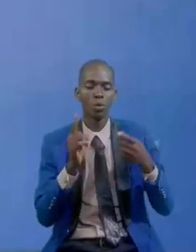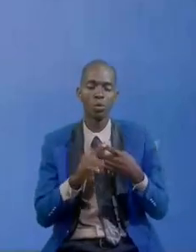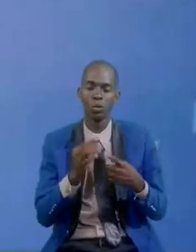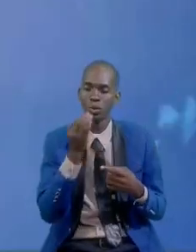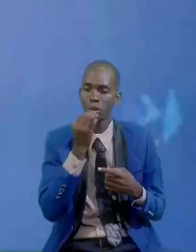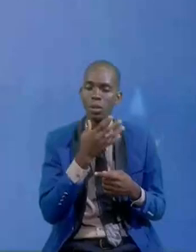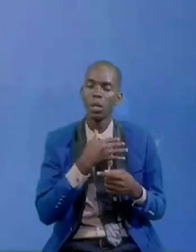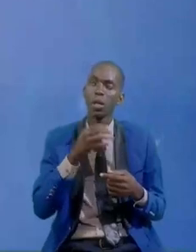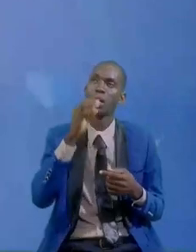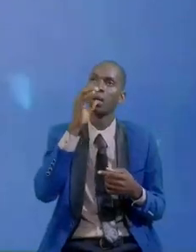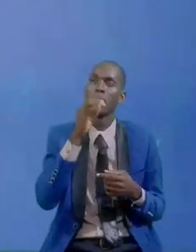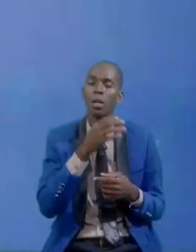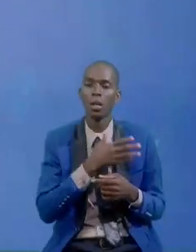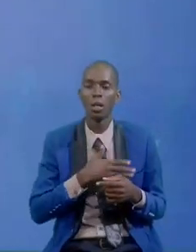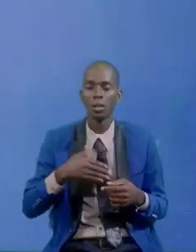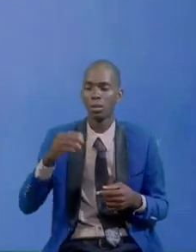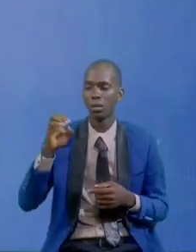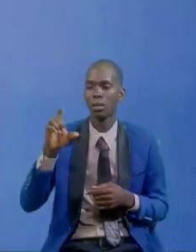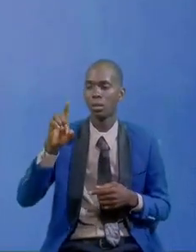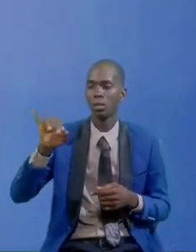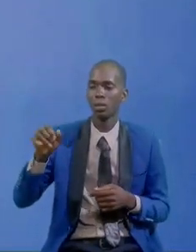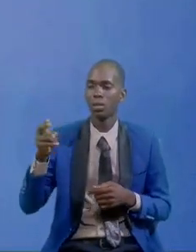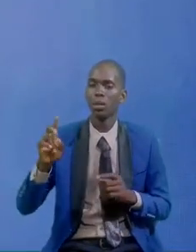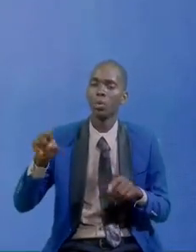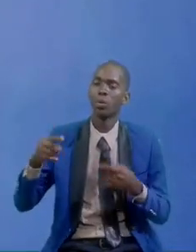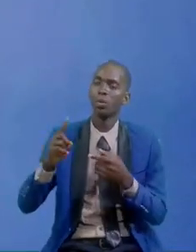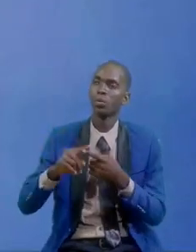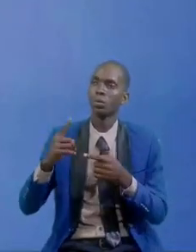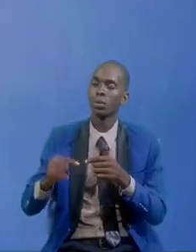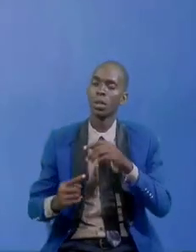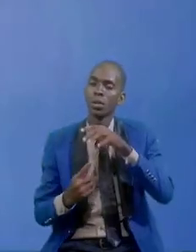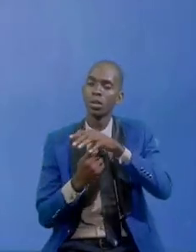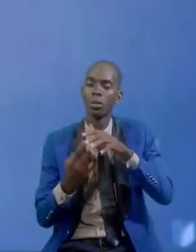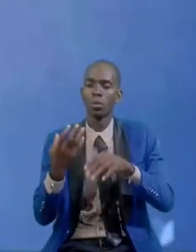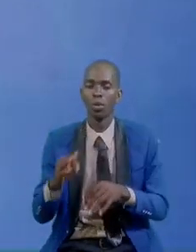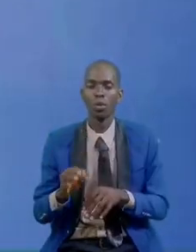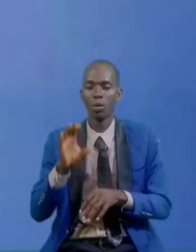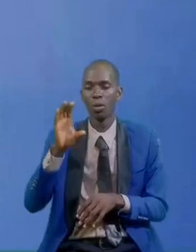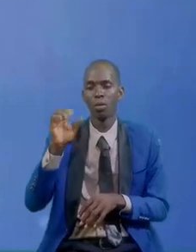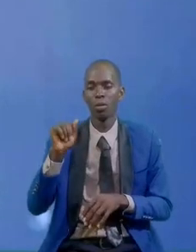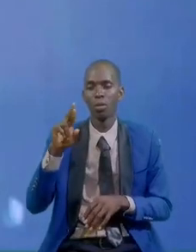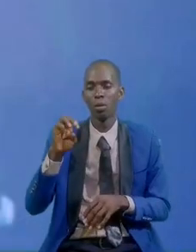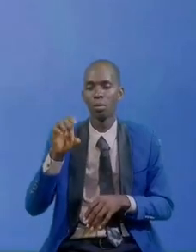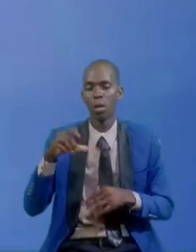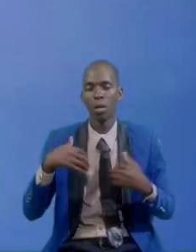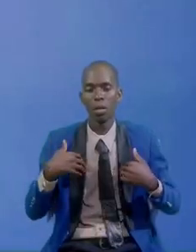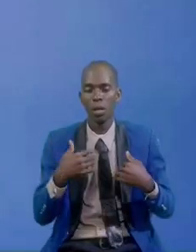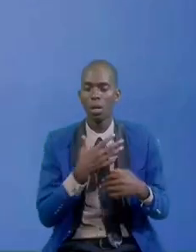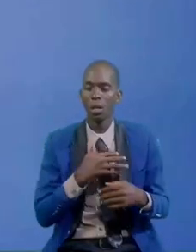boire. Mais Élie monta au sommet du Carmel et se penchant contre